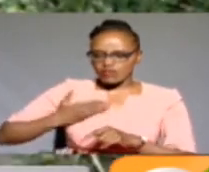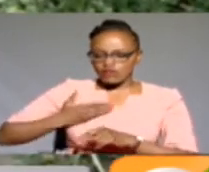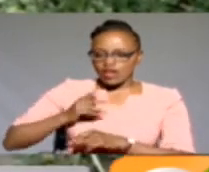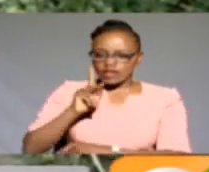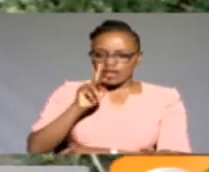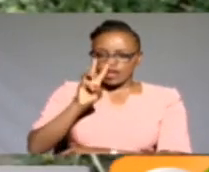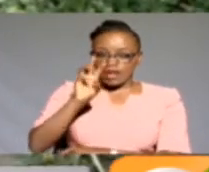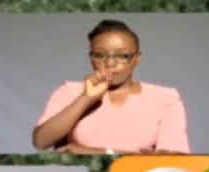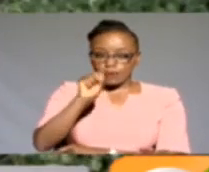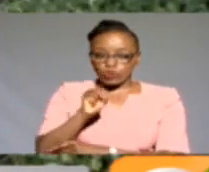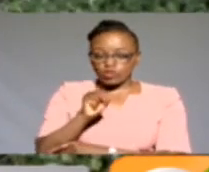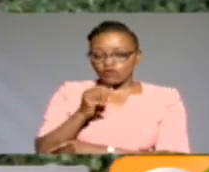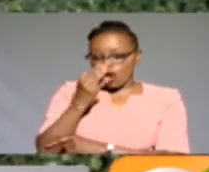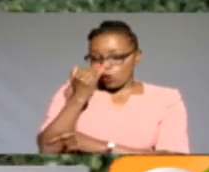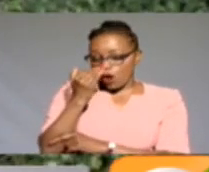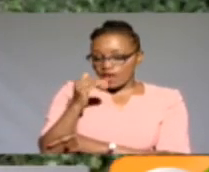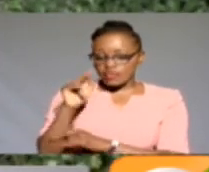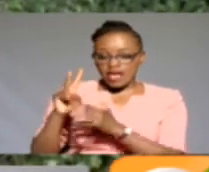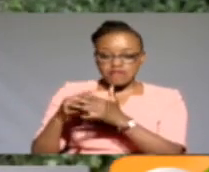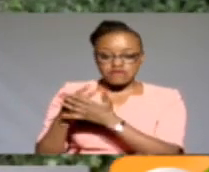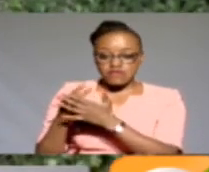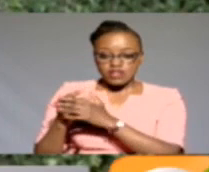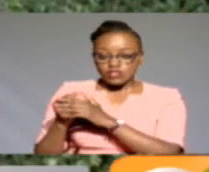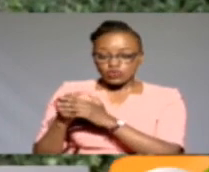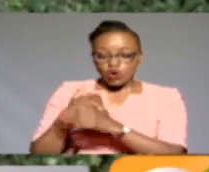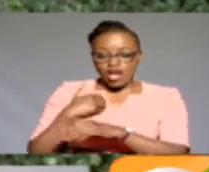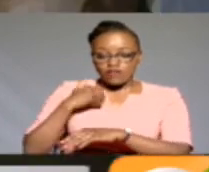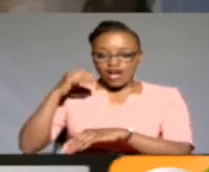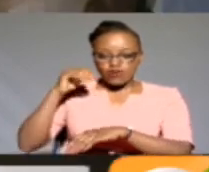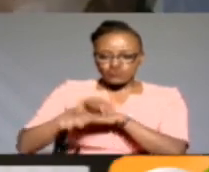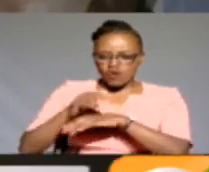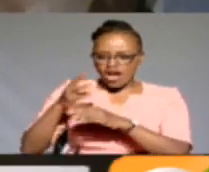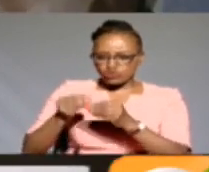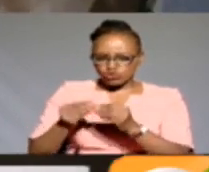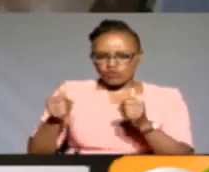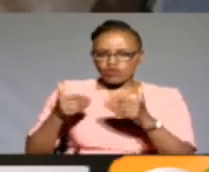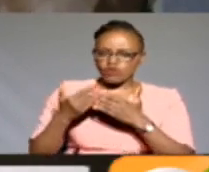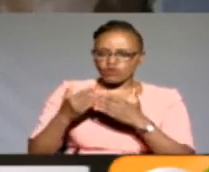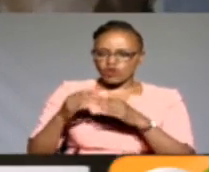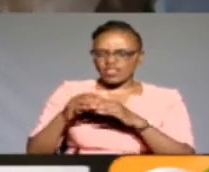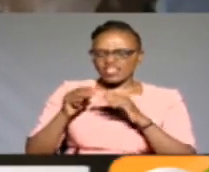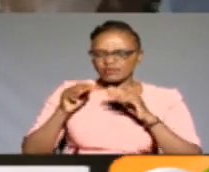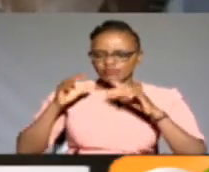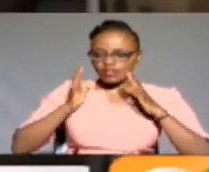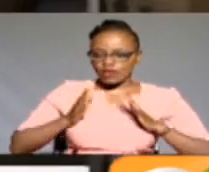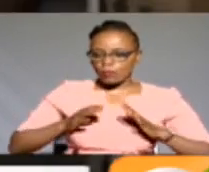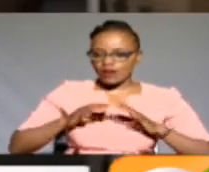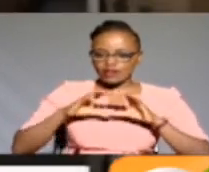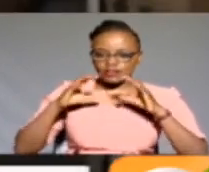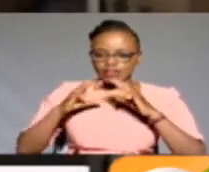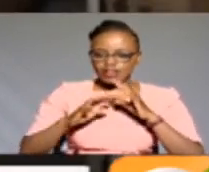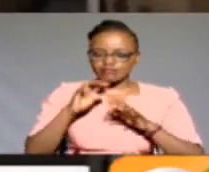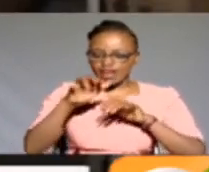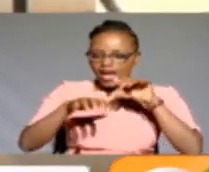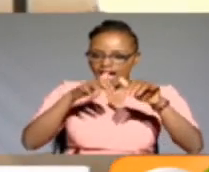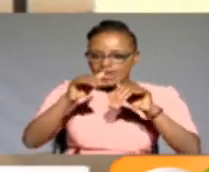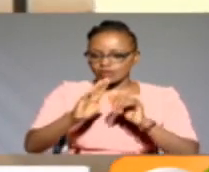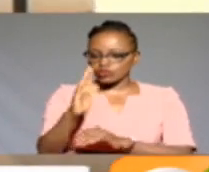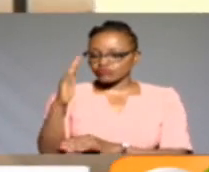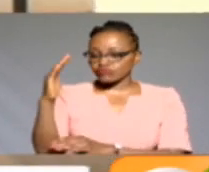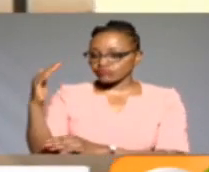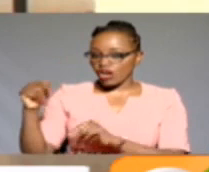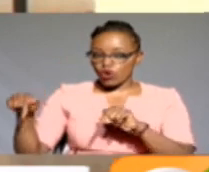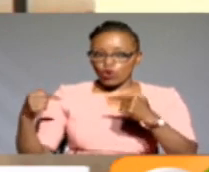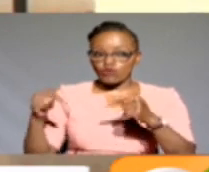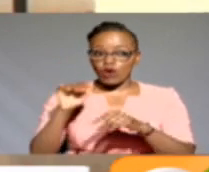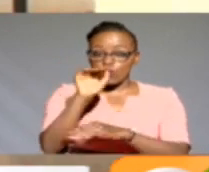Wildlife Service for allegedly failing to come up with a lasting solution to the human-wildlife conflict in the area. Kwa hivyo, ningeomba